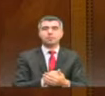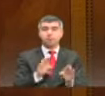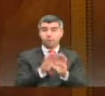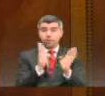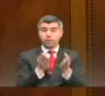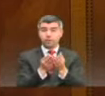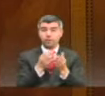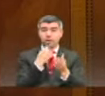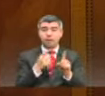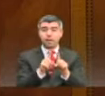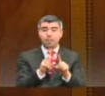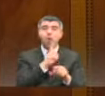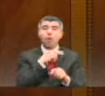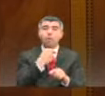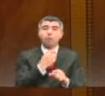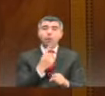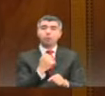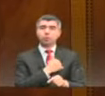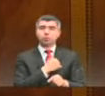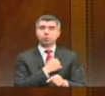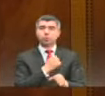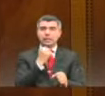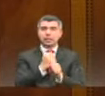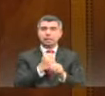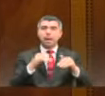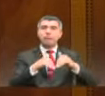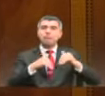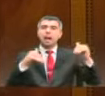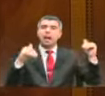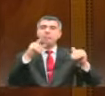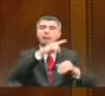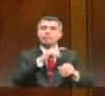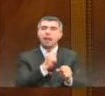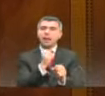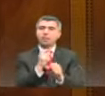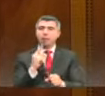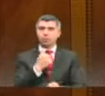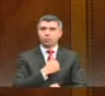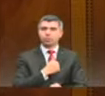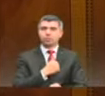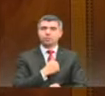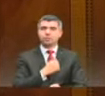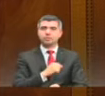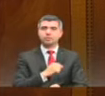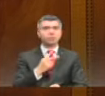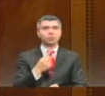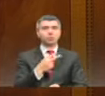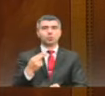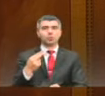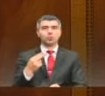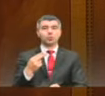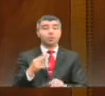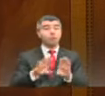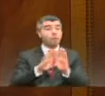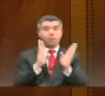فقط تجند الحكومة أو تجند البرلمان أغلبية ومعارضة، بل هو أيضاً كيتطلب